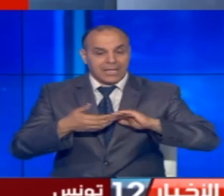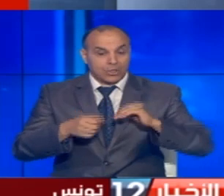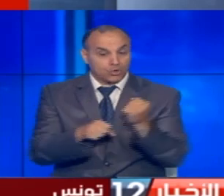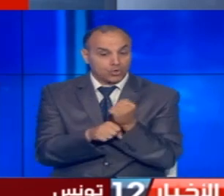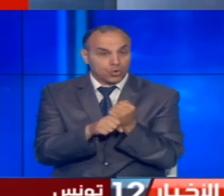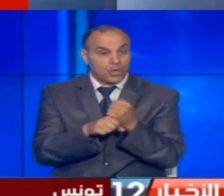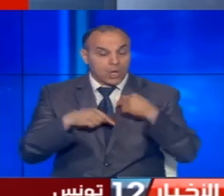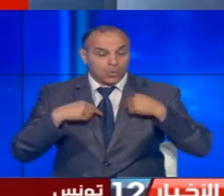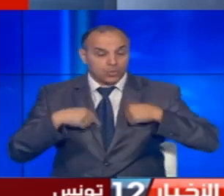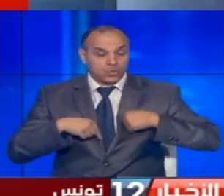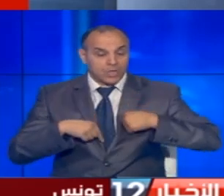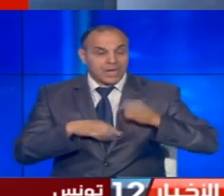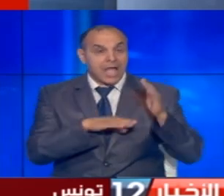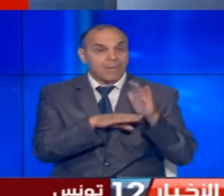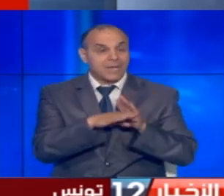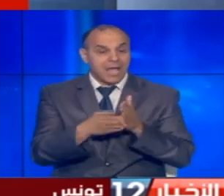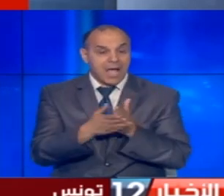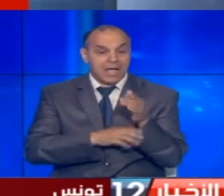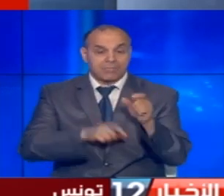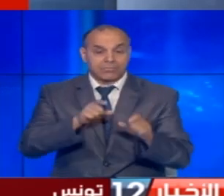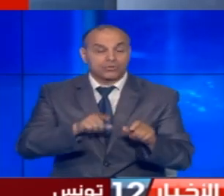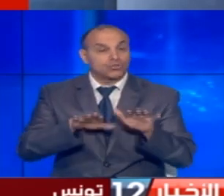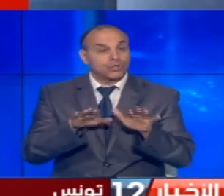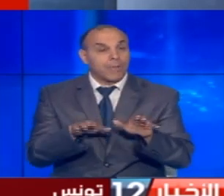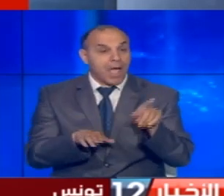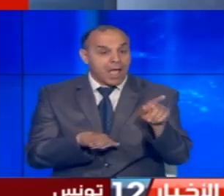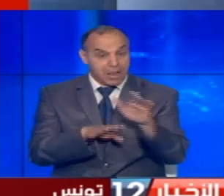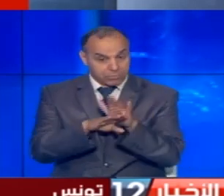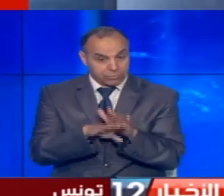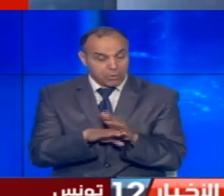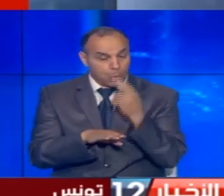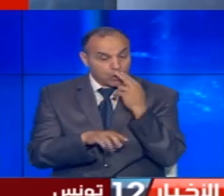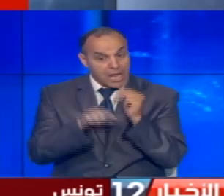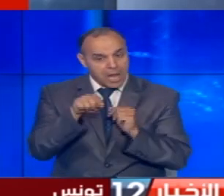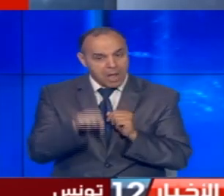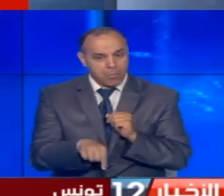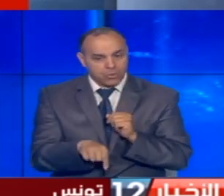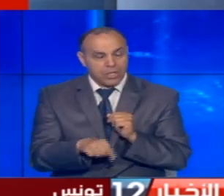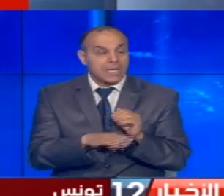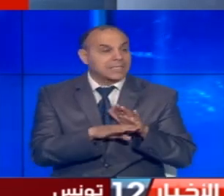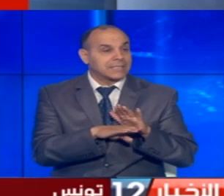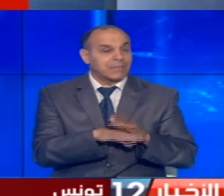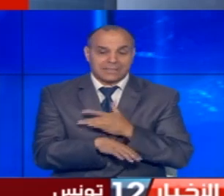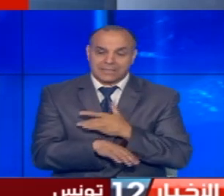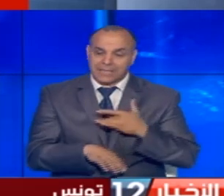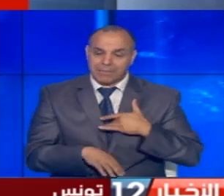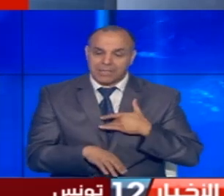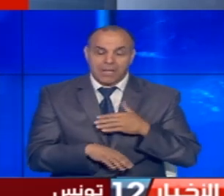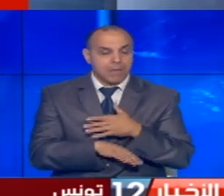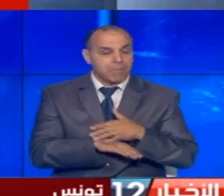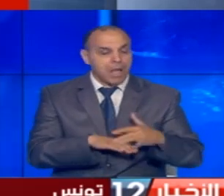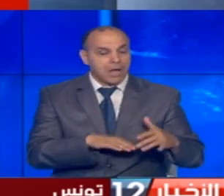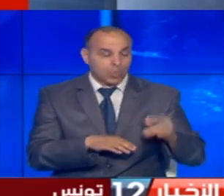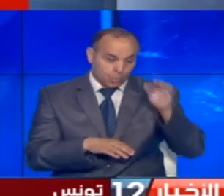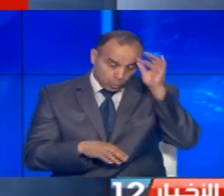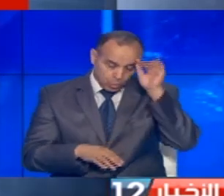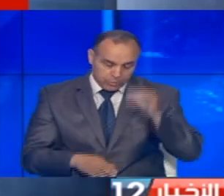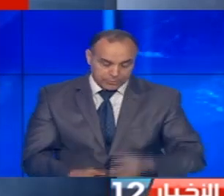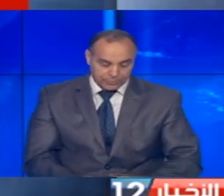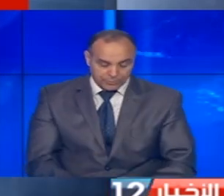الشغل الحكومة بتأمين حق أهالي جزيرة قرقنة في الأمن وبتأمين سلامة الشواطئ